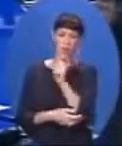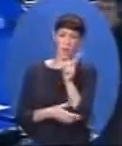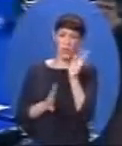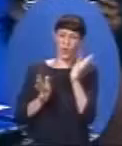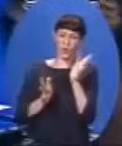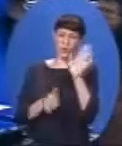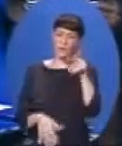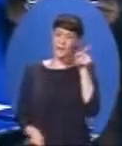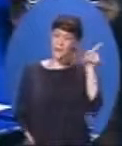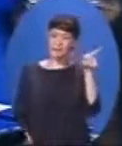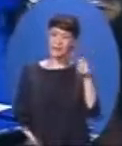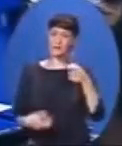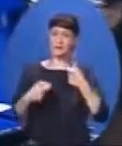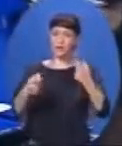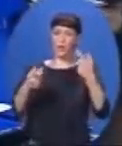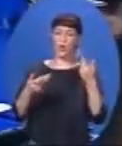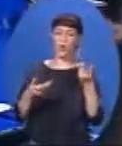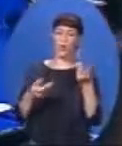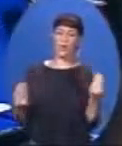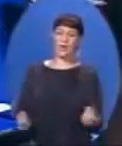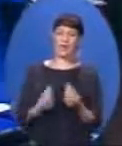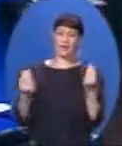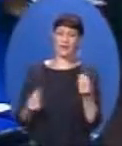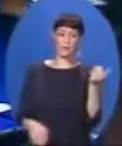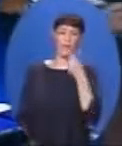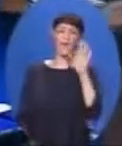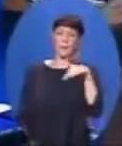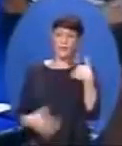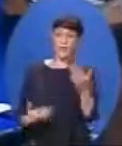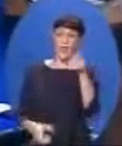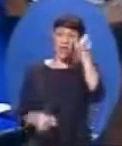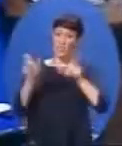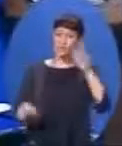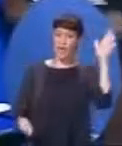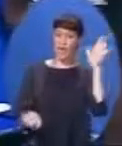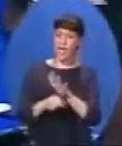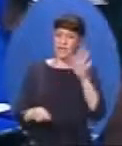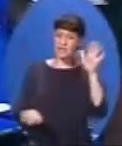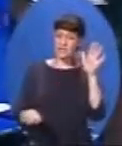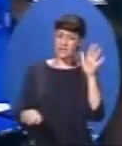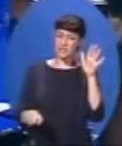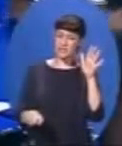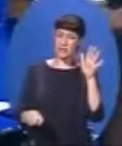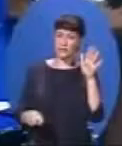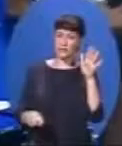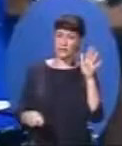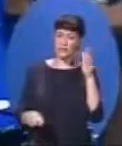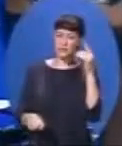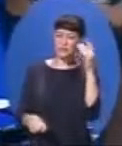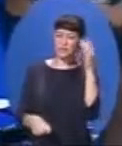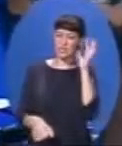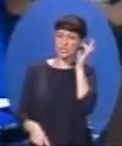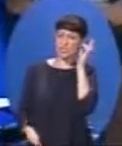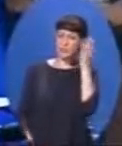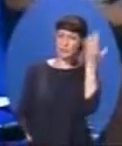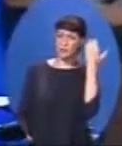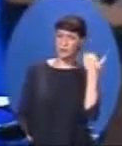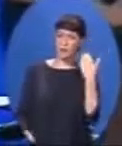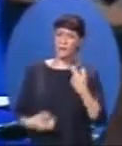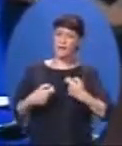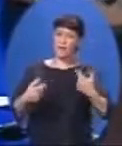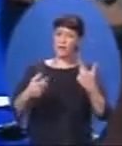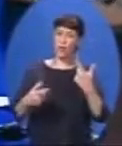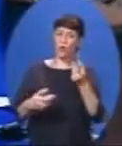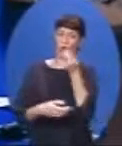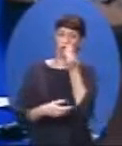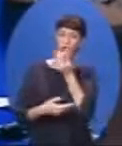ששולה זקן תמכור איתי. לא, תיתן לבני סלע, תיתן לבני סלע למכור גרבר, תיתן לקוזו אוקמוטו לשווק טיולים ליפן. אתה יכול